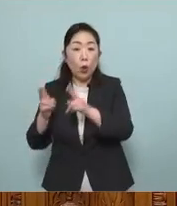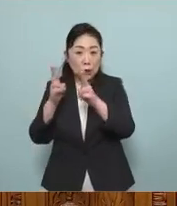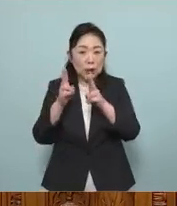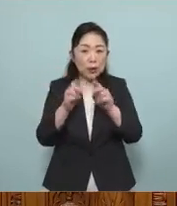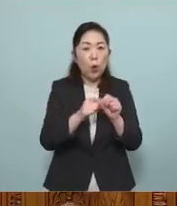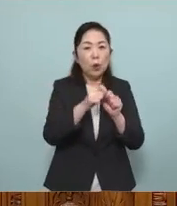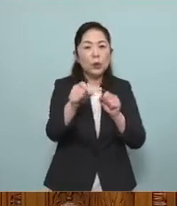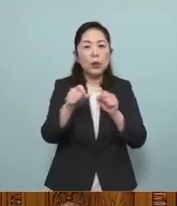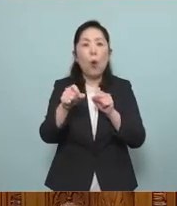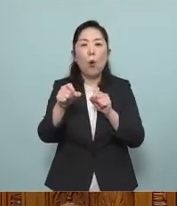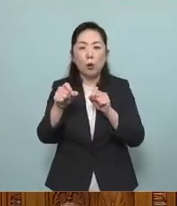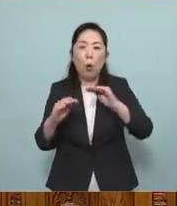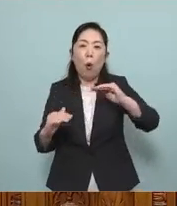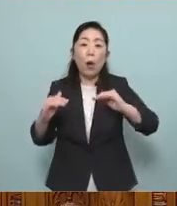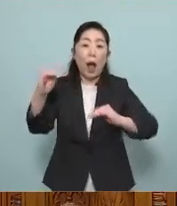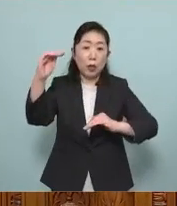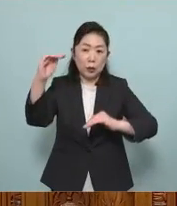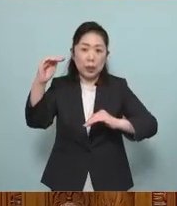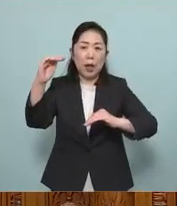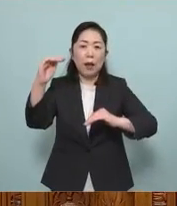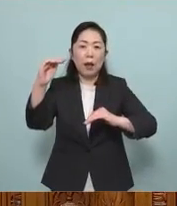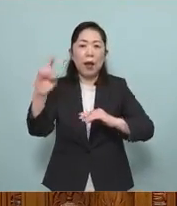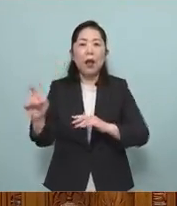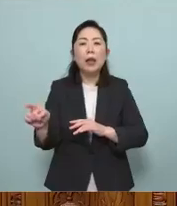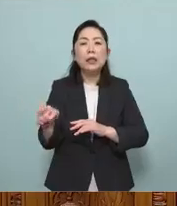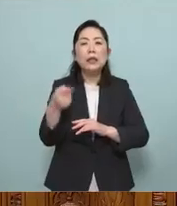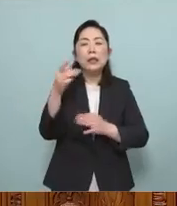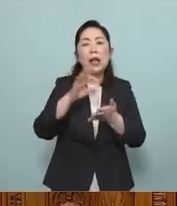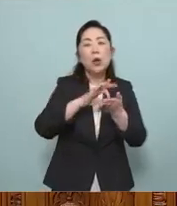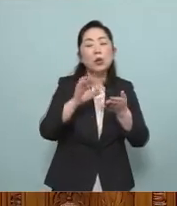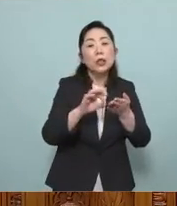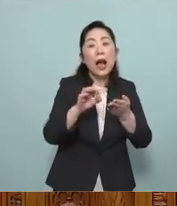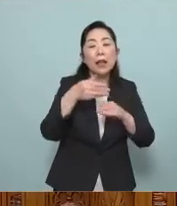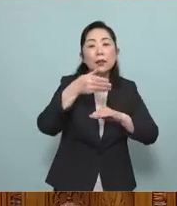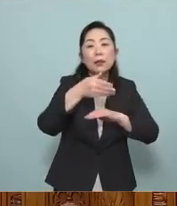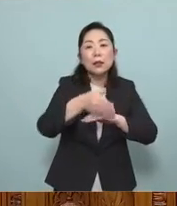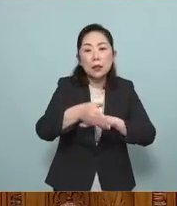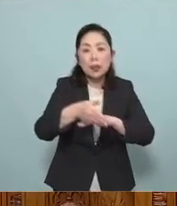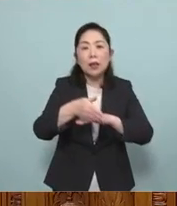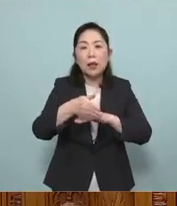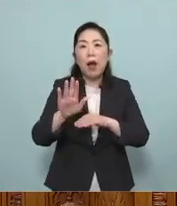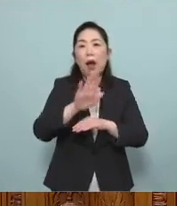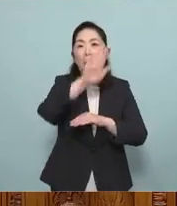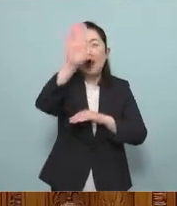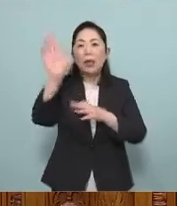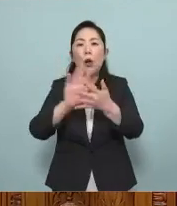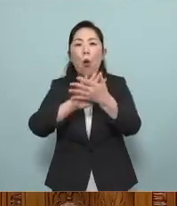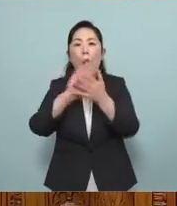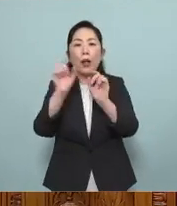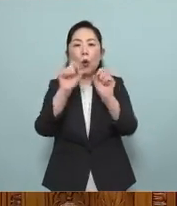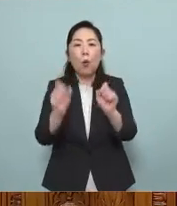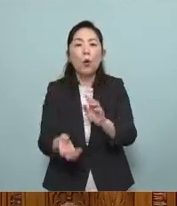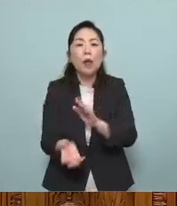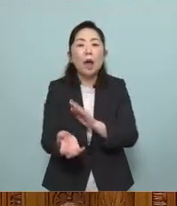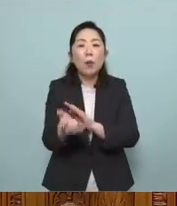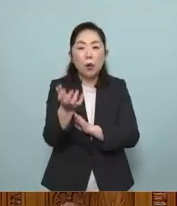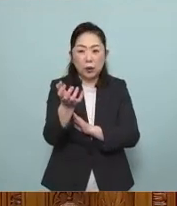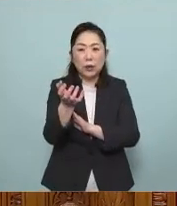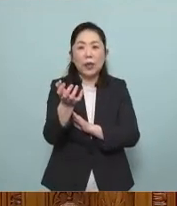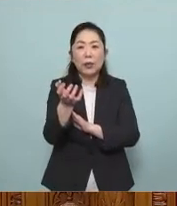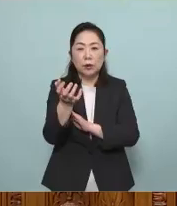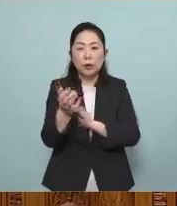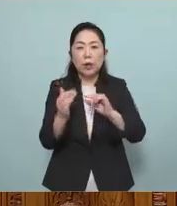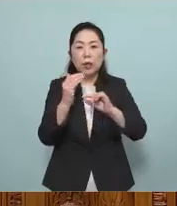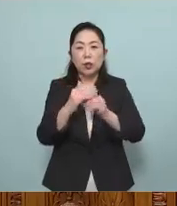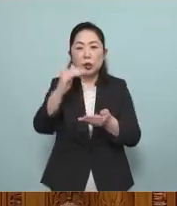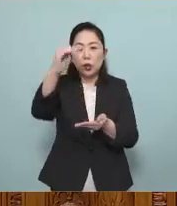格差、自然に負荷をかけすぎたことによって深刻化した気候変動問題、分厚い中間層の